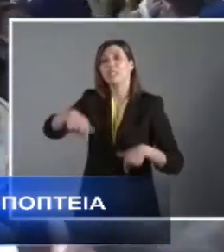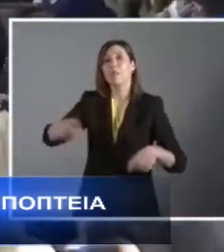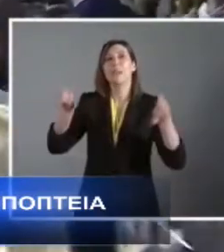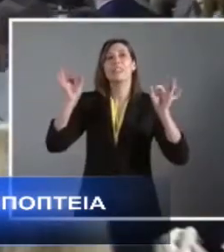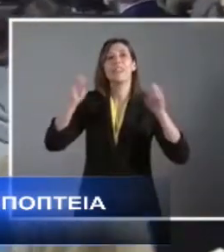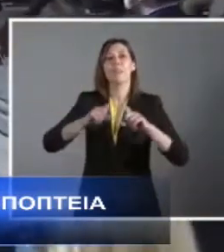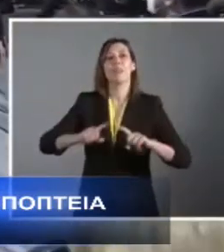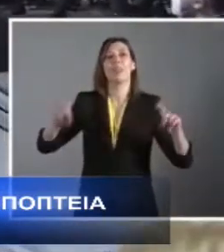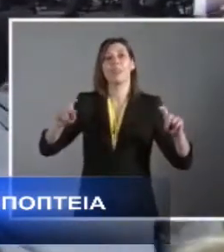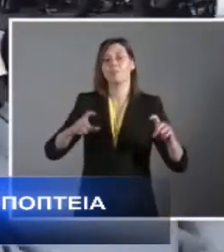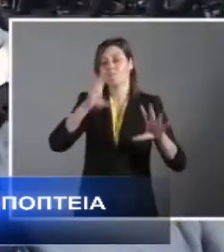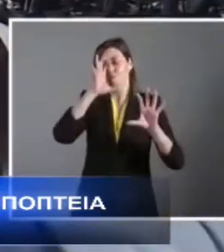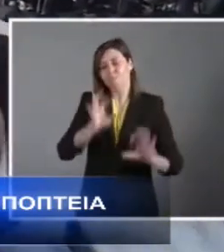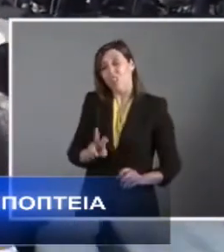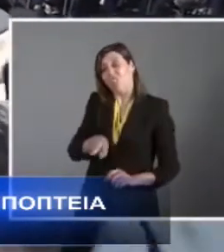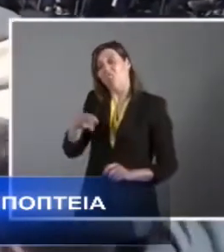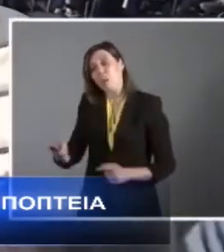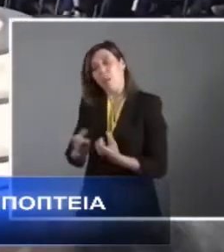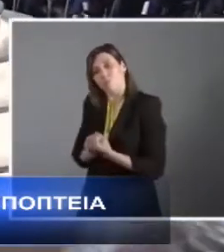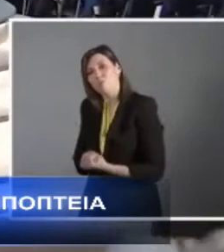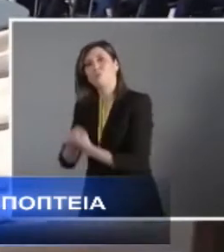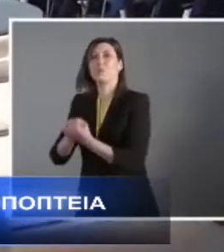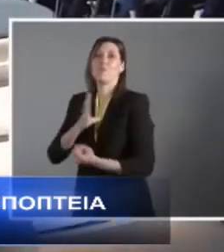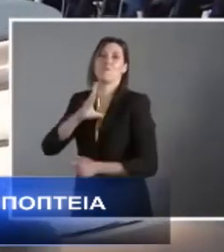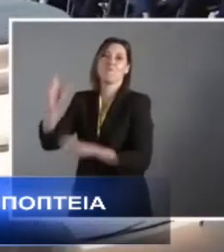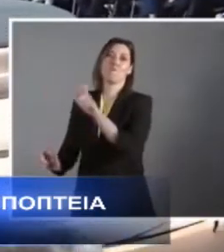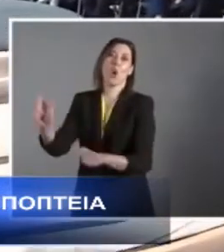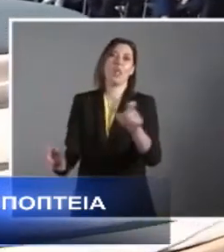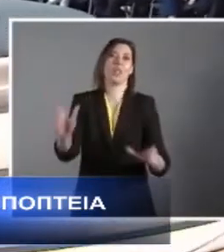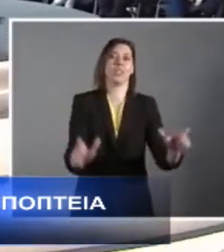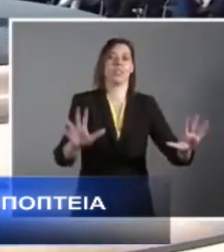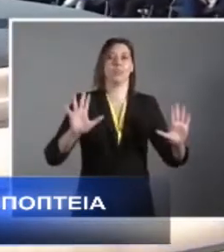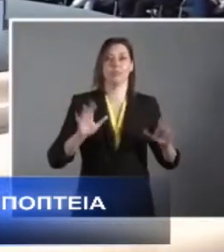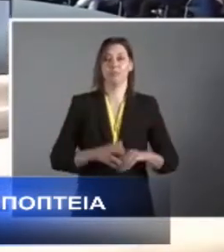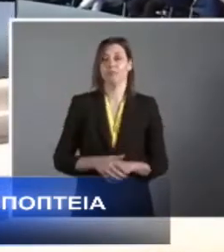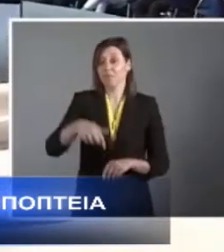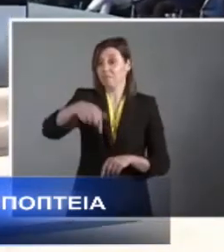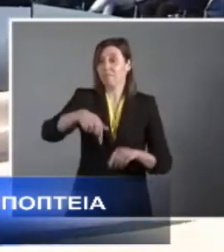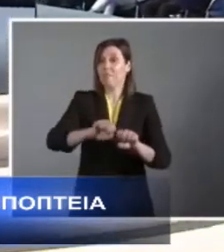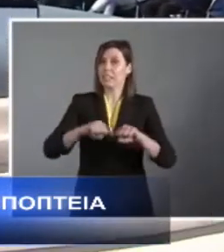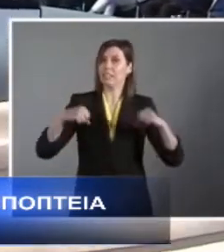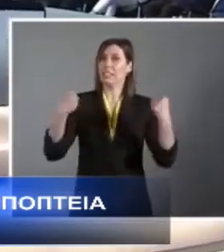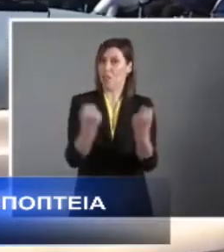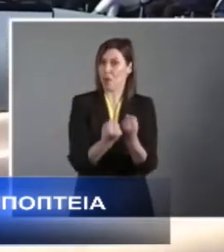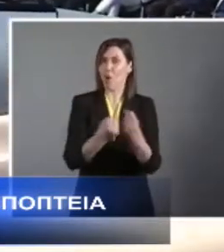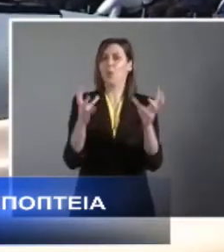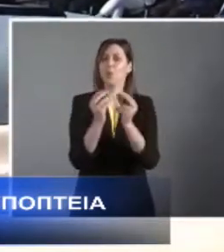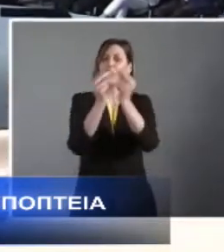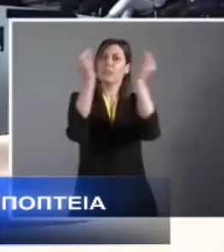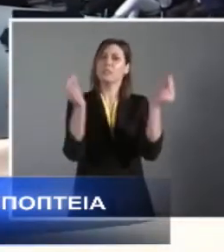δίπλα σε κάθε πολίτη. Και το κείμενο των συμπερασμάτων του συνεδρίου μας γίνεται